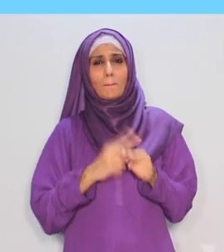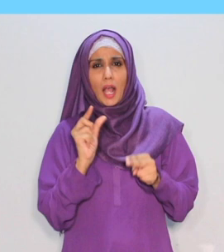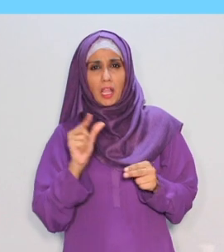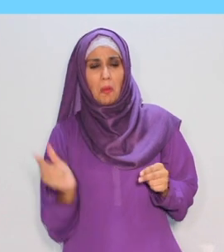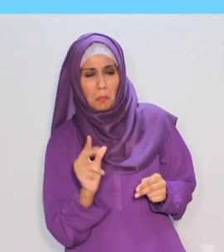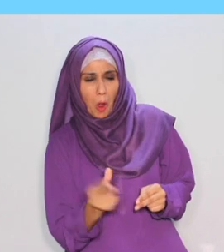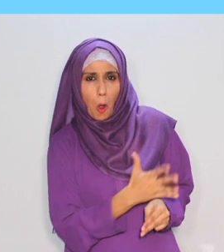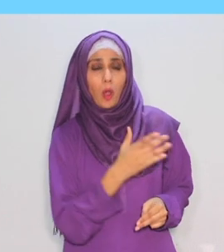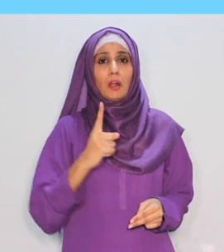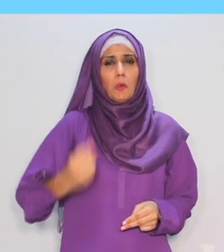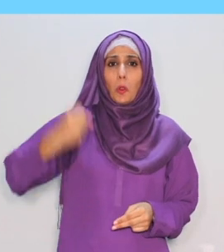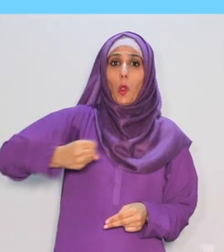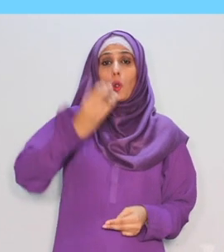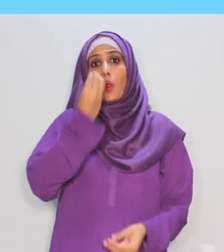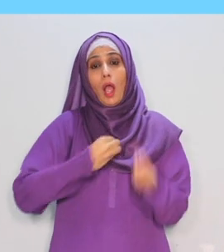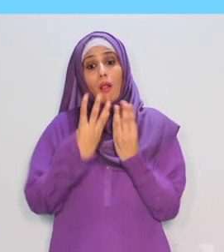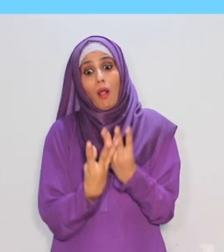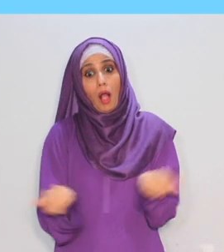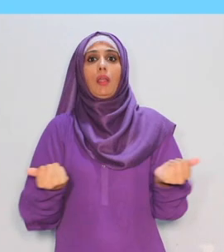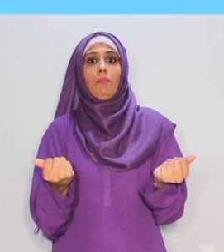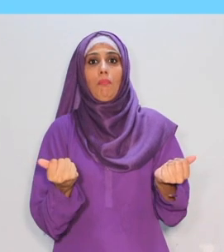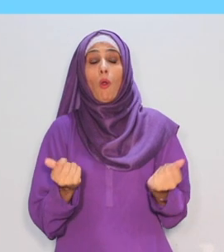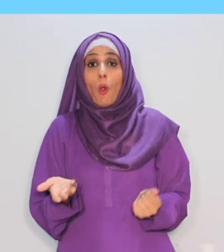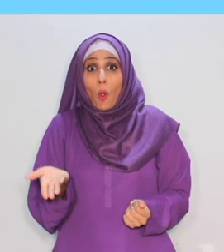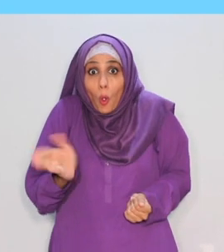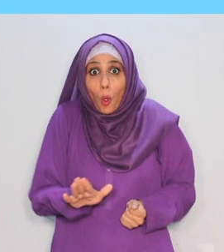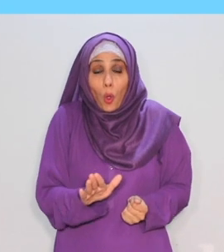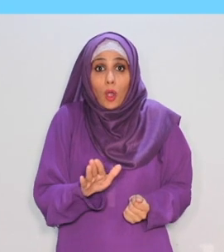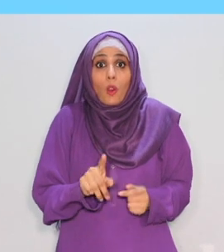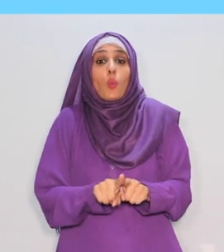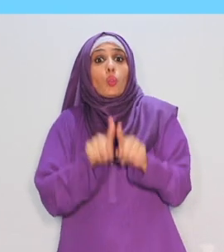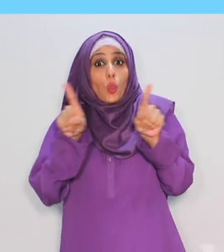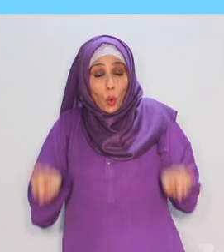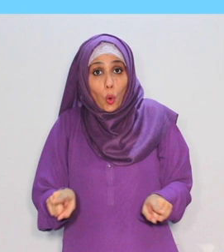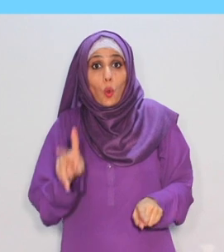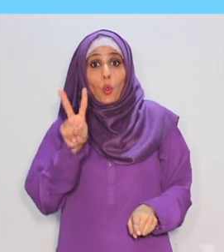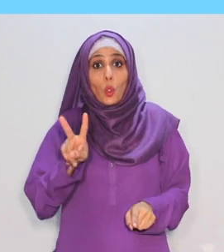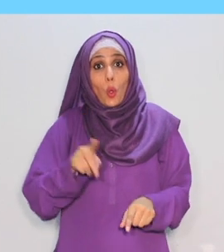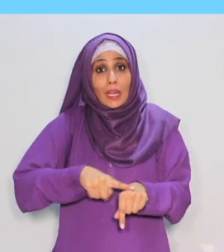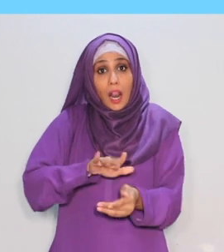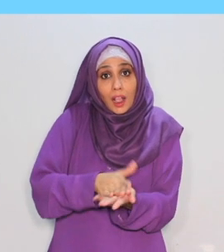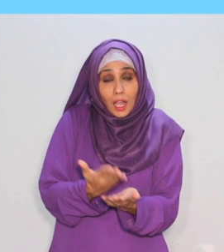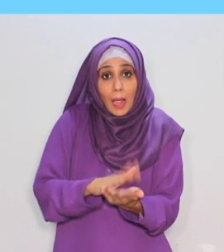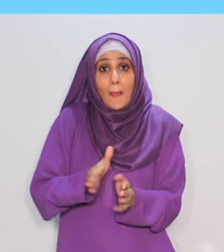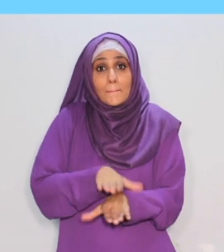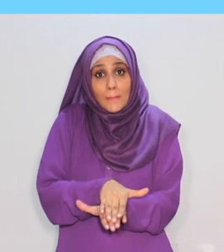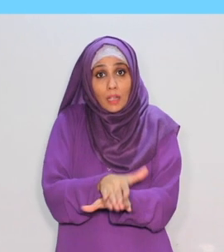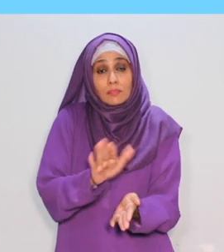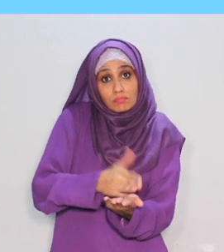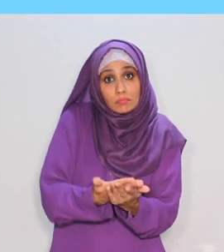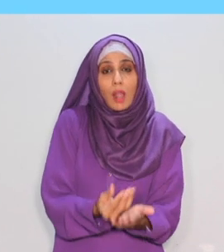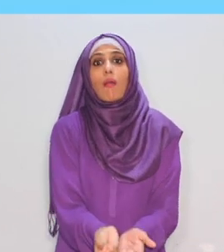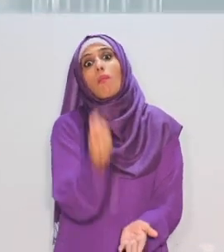किलो पे किलो खाकर ख़त्म कर दिए और तो और दुकान से दो तली मछलियाँ भी लाकर खा गया।